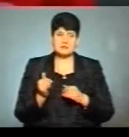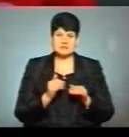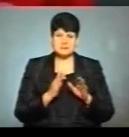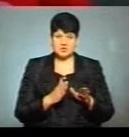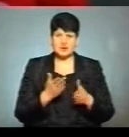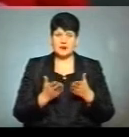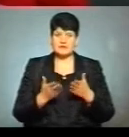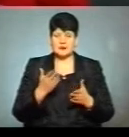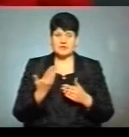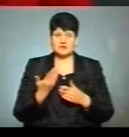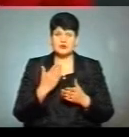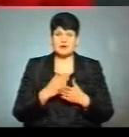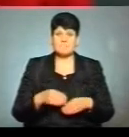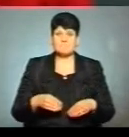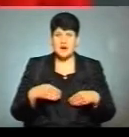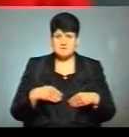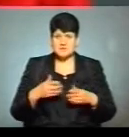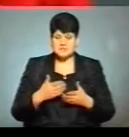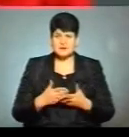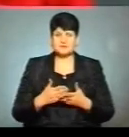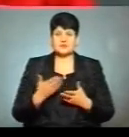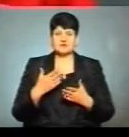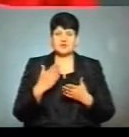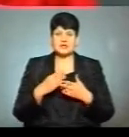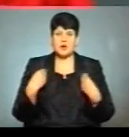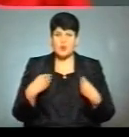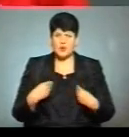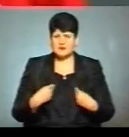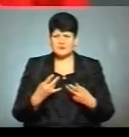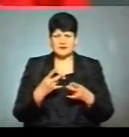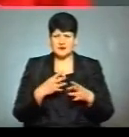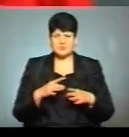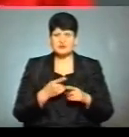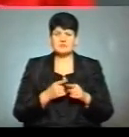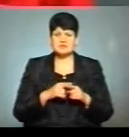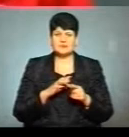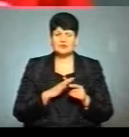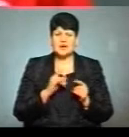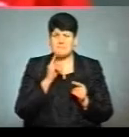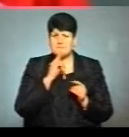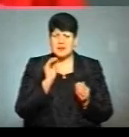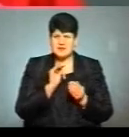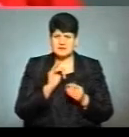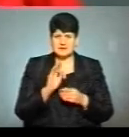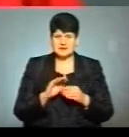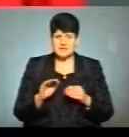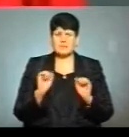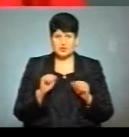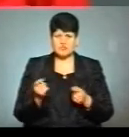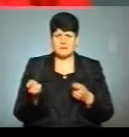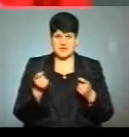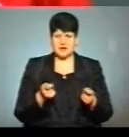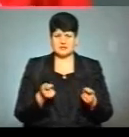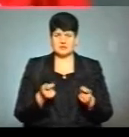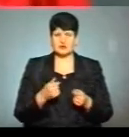Але якщо є памперси, якщо є якийсь одяг, це не мусово, щоб він був для таких малесеньких дітей, можна принести.